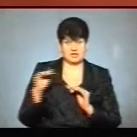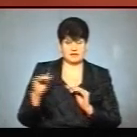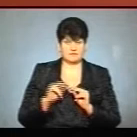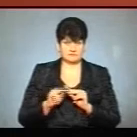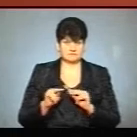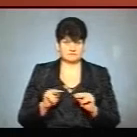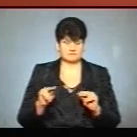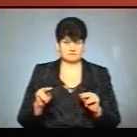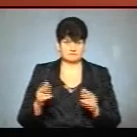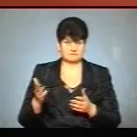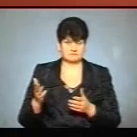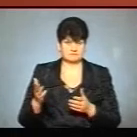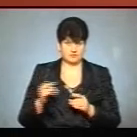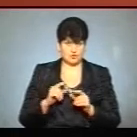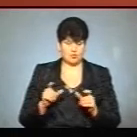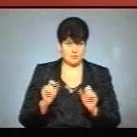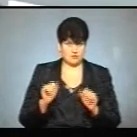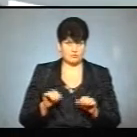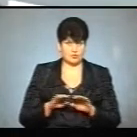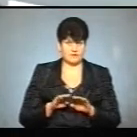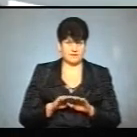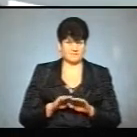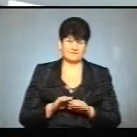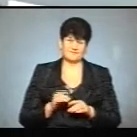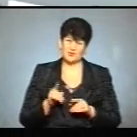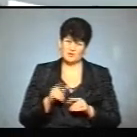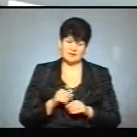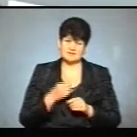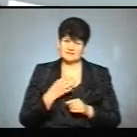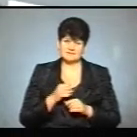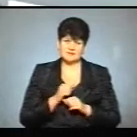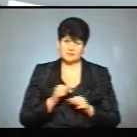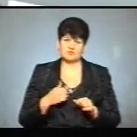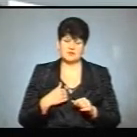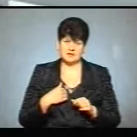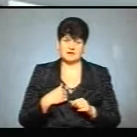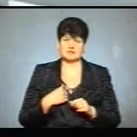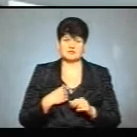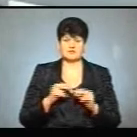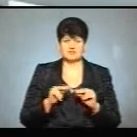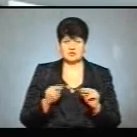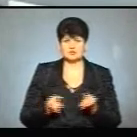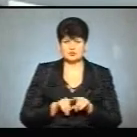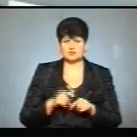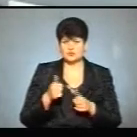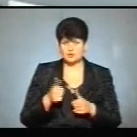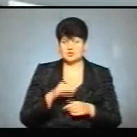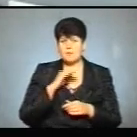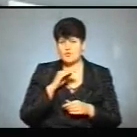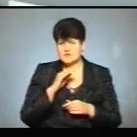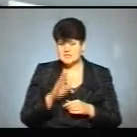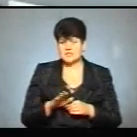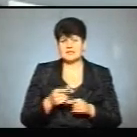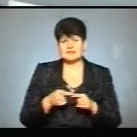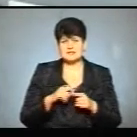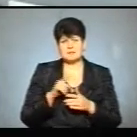у школах, чи ні? Чи не можна так порівнювати? Ну, так порівнювати, мабуть, не можна. Наші вчителі дуже хороші, професійні, і це питання лише